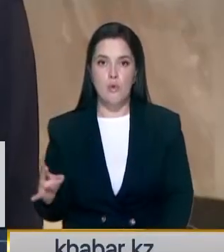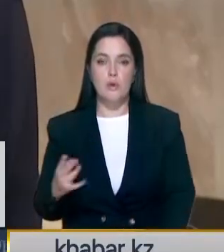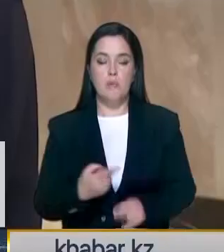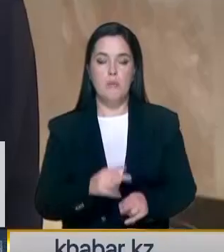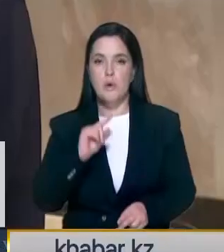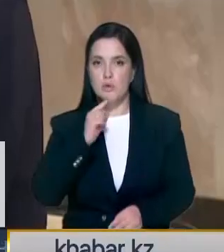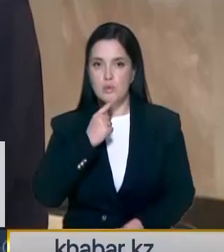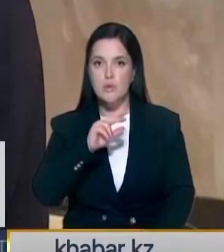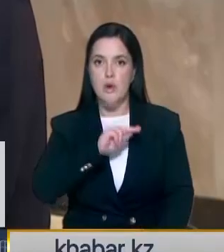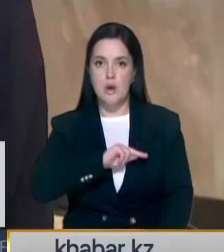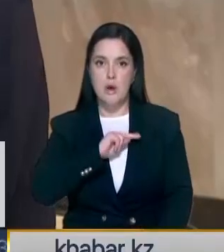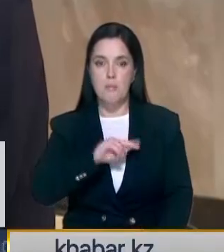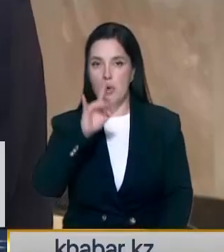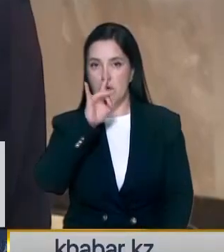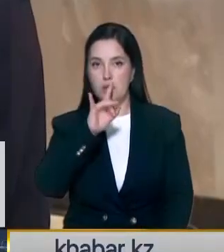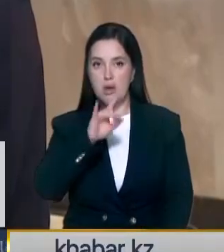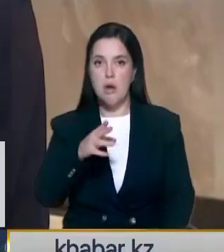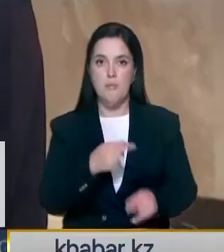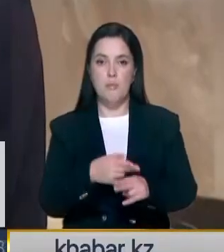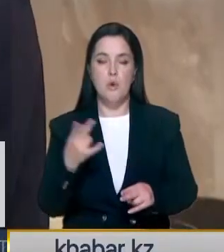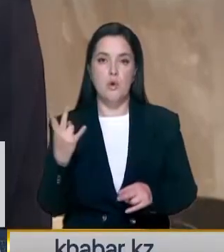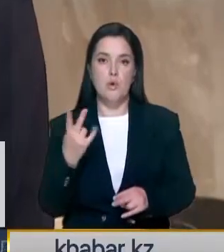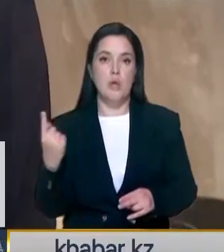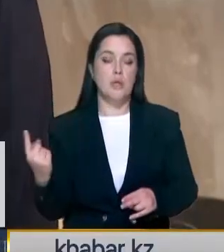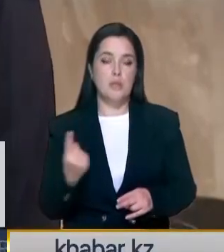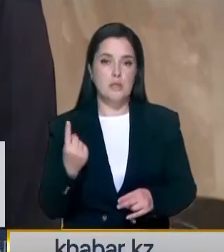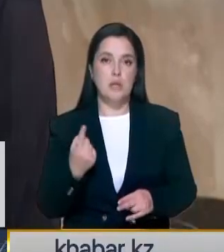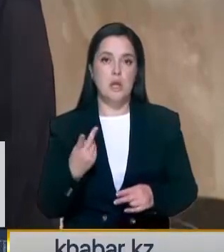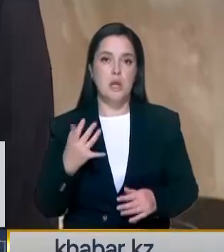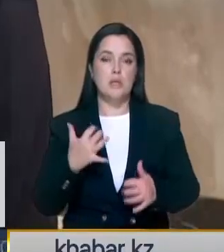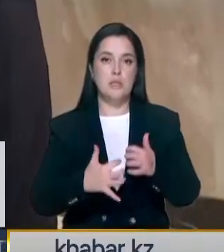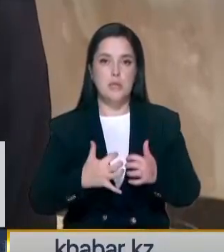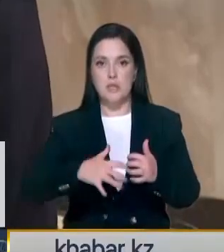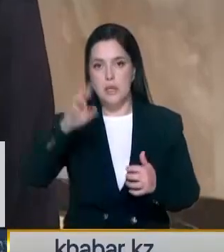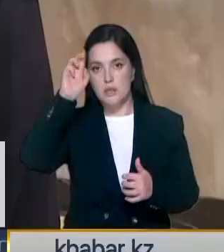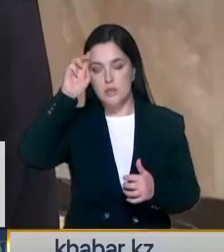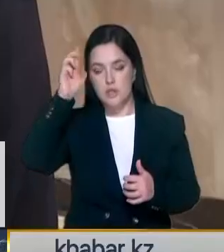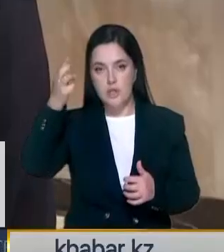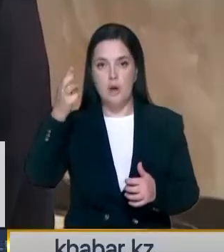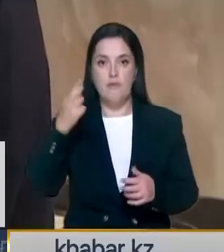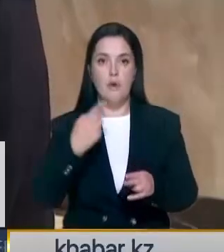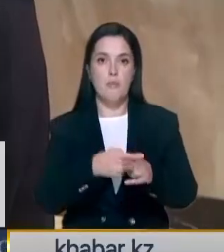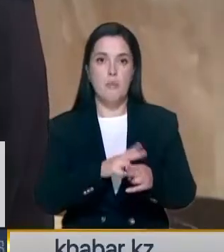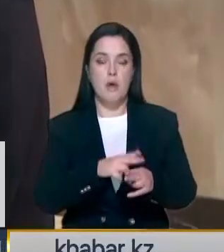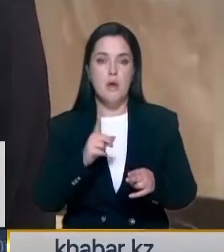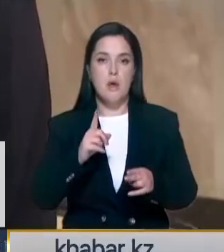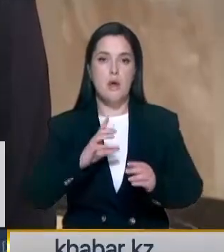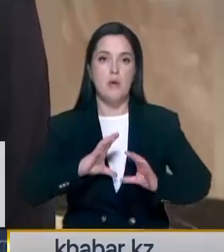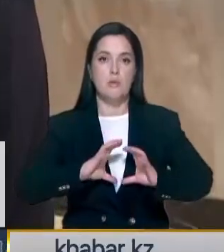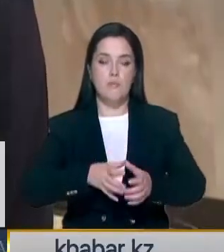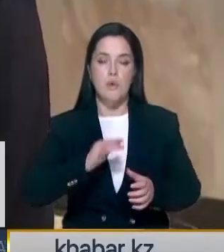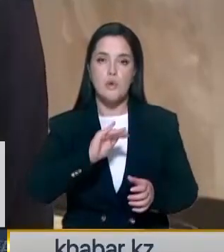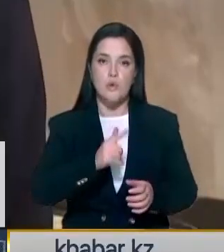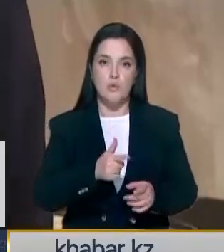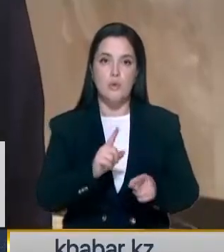сложно работать, если не будет сформирована единая платформа для средних держав. Причем это касается как стран глобального юга, так